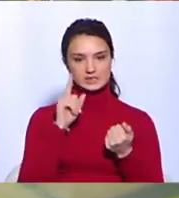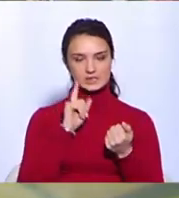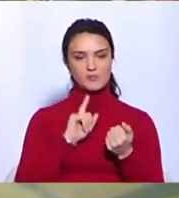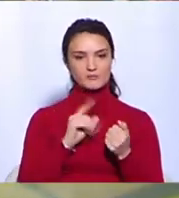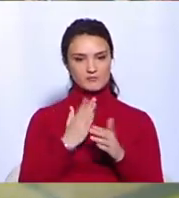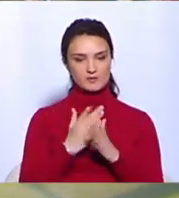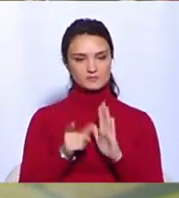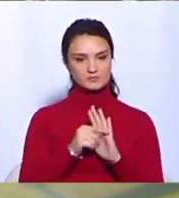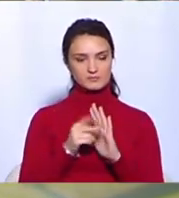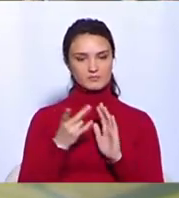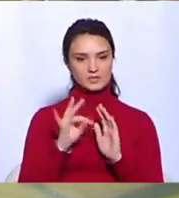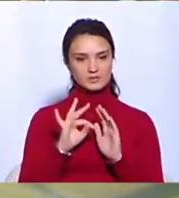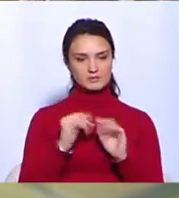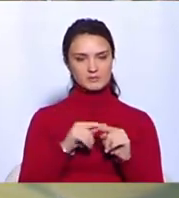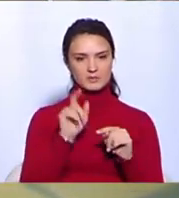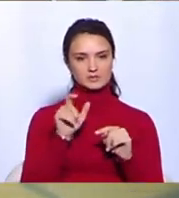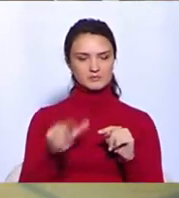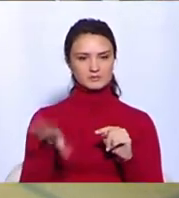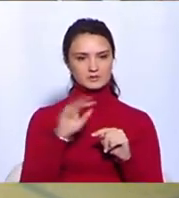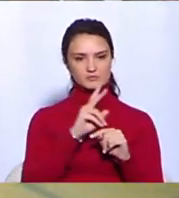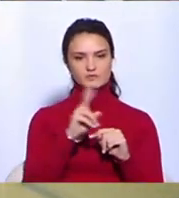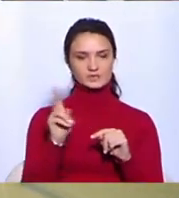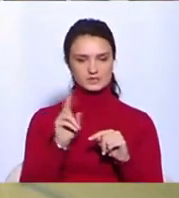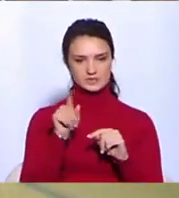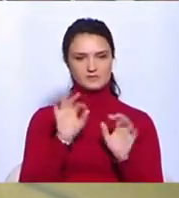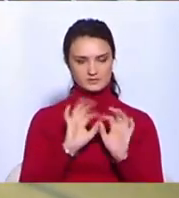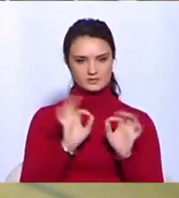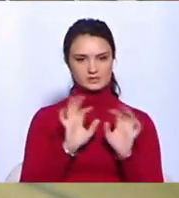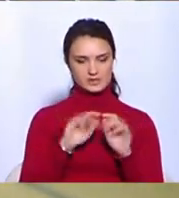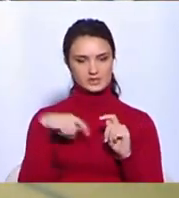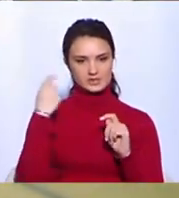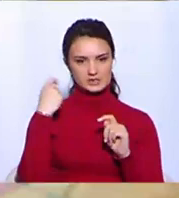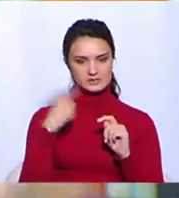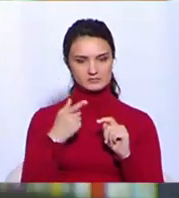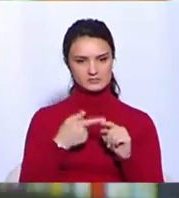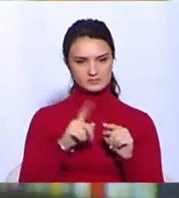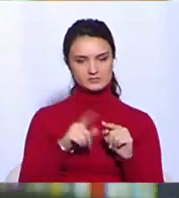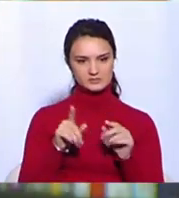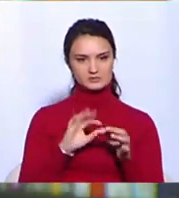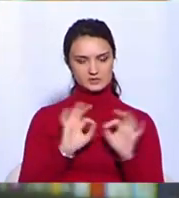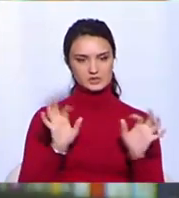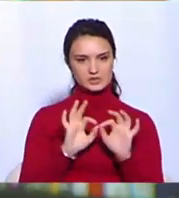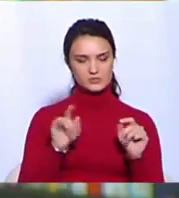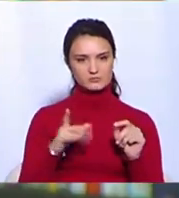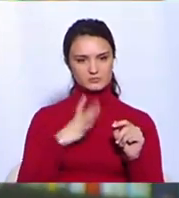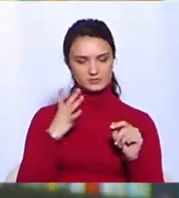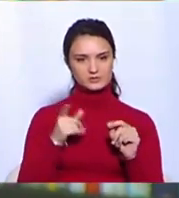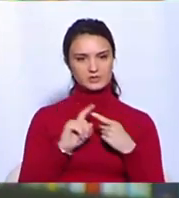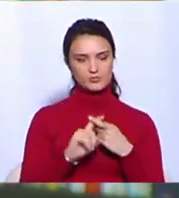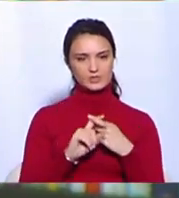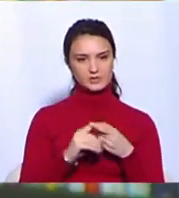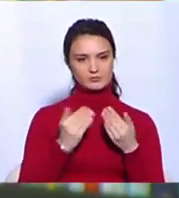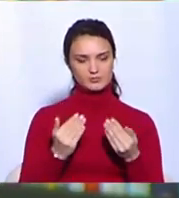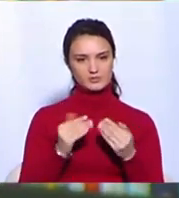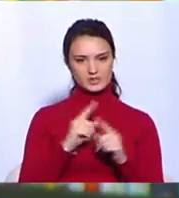სიამოვნება უდევს საფუძვლად, მაგრამ იმ ადამიანებში, ვიზედაც თქვენ გადაცემის ძირითად ნაწილში საუბრეთ,